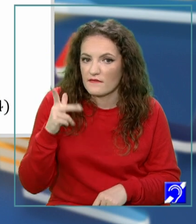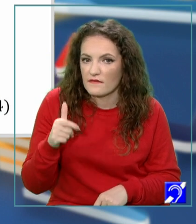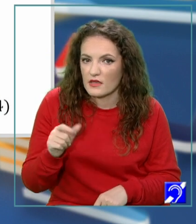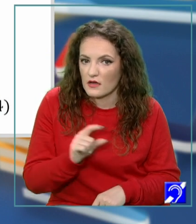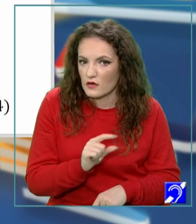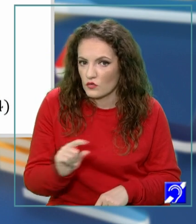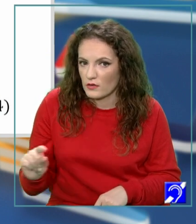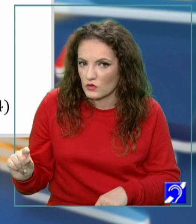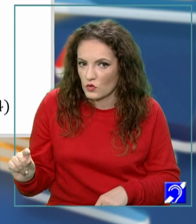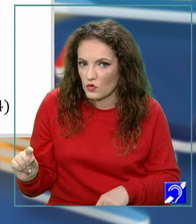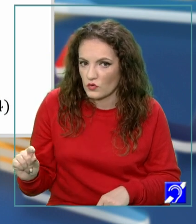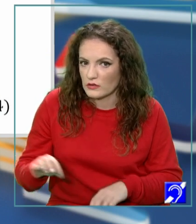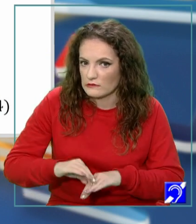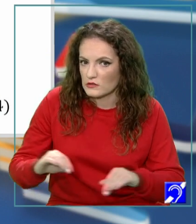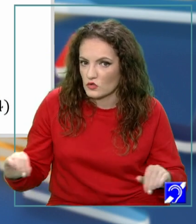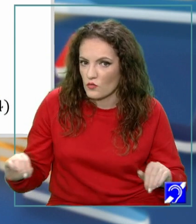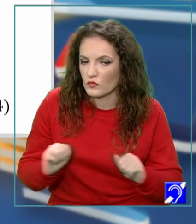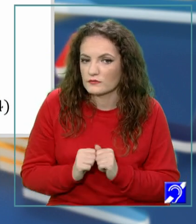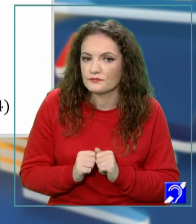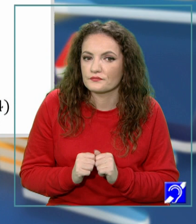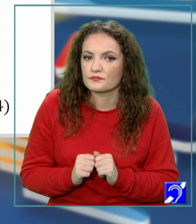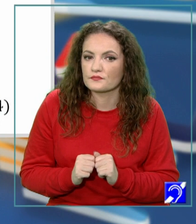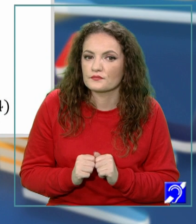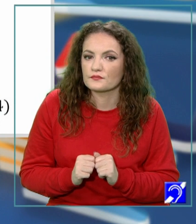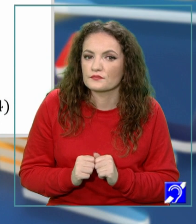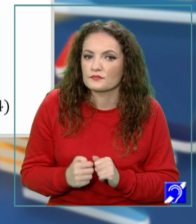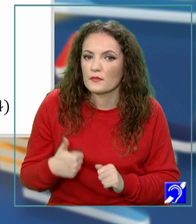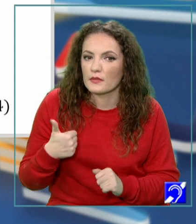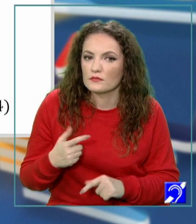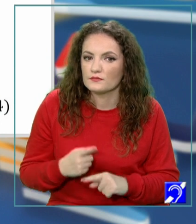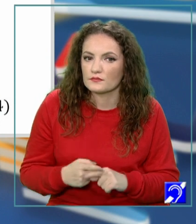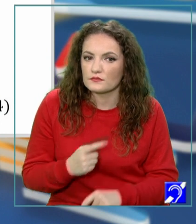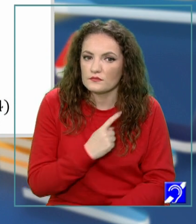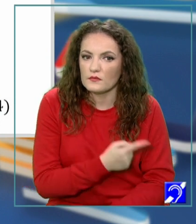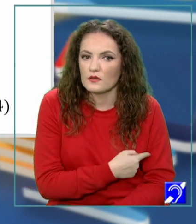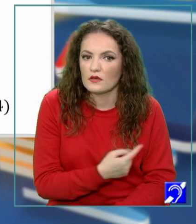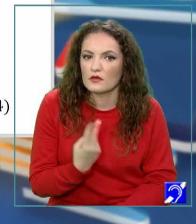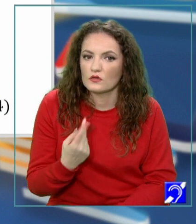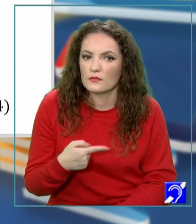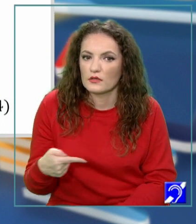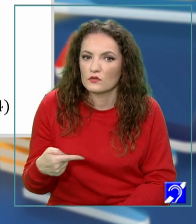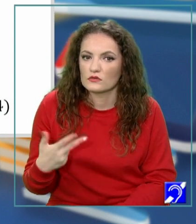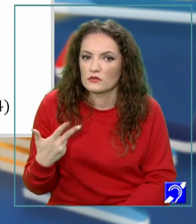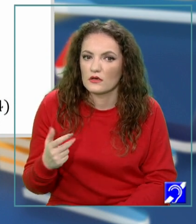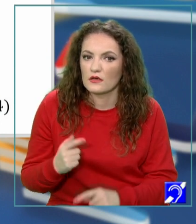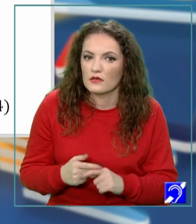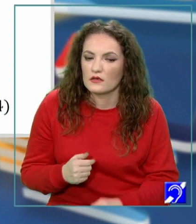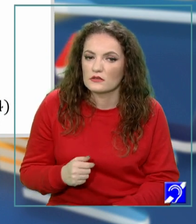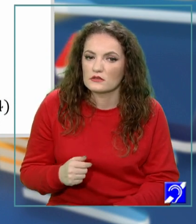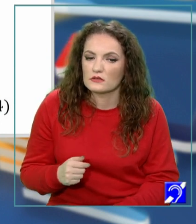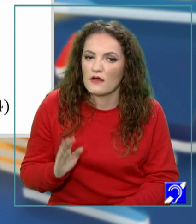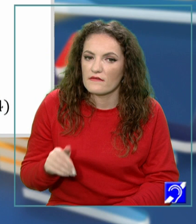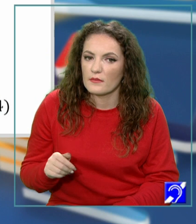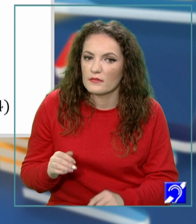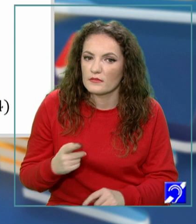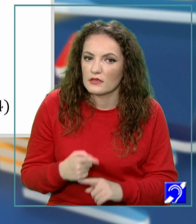și îl descompun ca să pot să aduc la același numitor. Primul numitor, x pătrat minus 3x. Observ că x este factor comun și voi